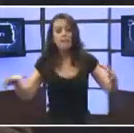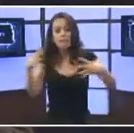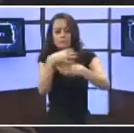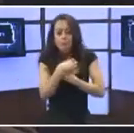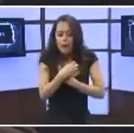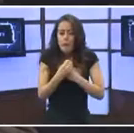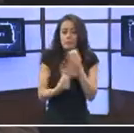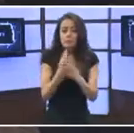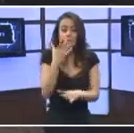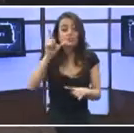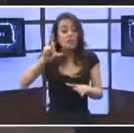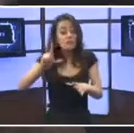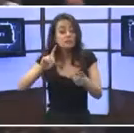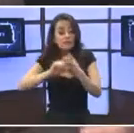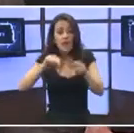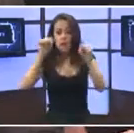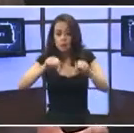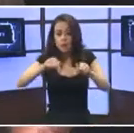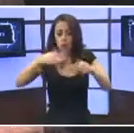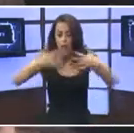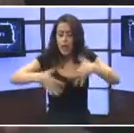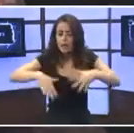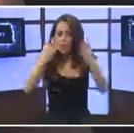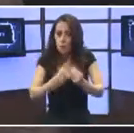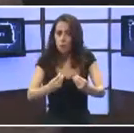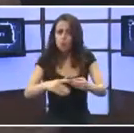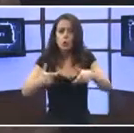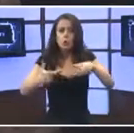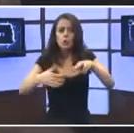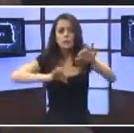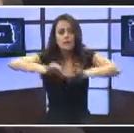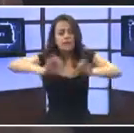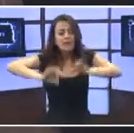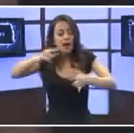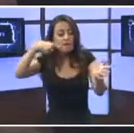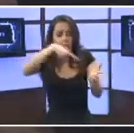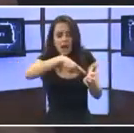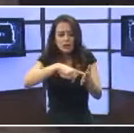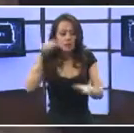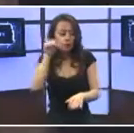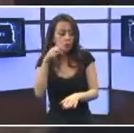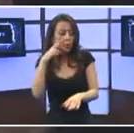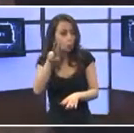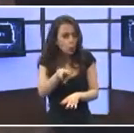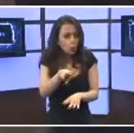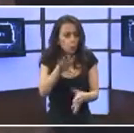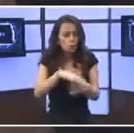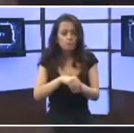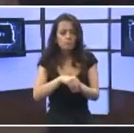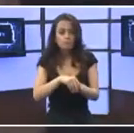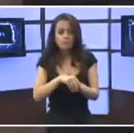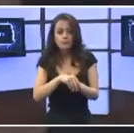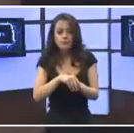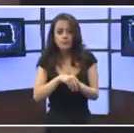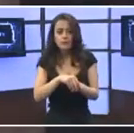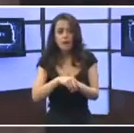istismarların önüne geçildi. Evet, ne mutlu, ne güzel. Rehabilitasyon merkezimizde tüm imkanları görürken bir ihtiyaç daha duyduk.